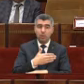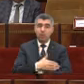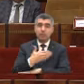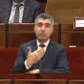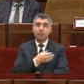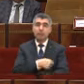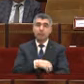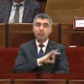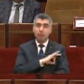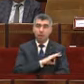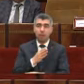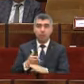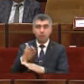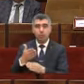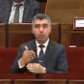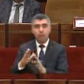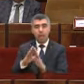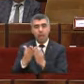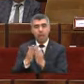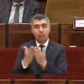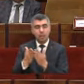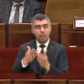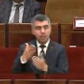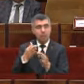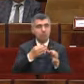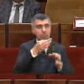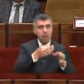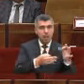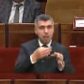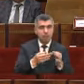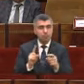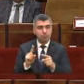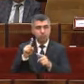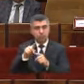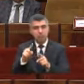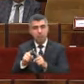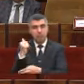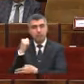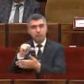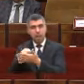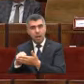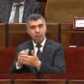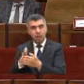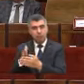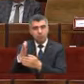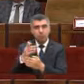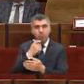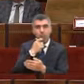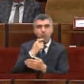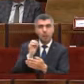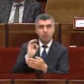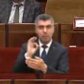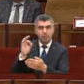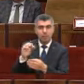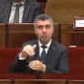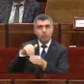الجمارك كيمشيو للحاله المدنيه، من بعد الجماعه الترابيه كيمشيو للمحاكم، المحكمه كيمشي للمديريه العامه للضرائب، المديريه العامه للضرائب يمشي للمحافظه العقاريه، للصندوق الوطني